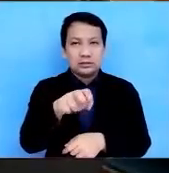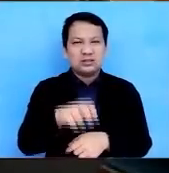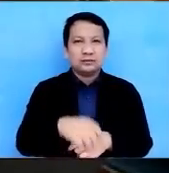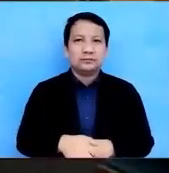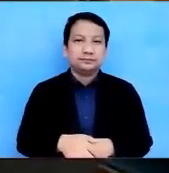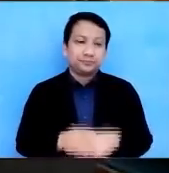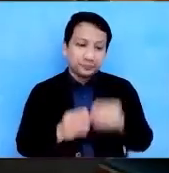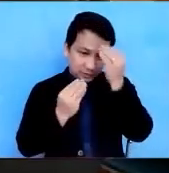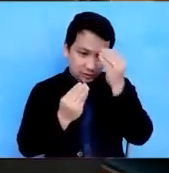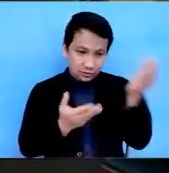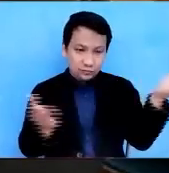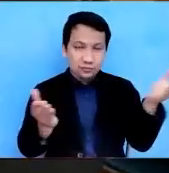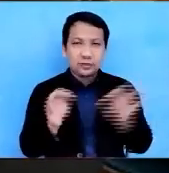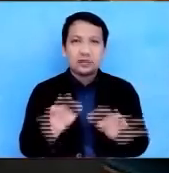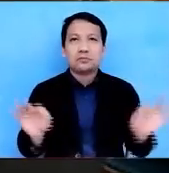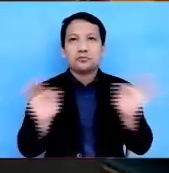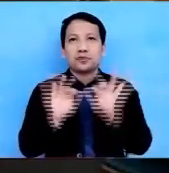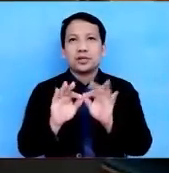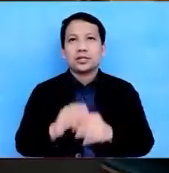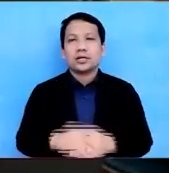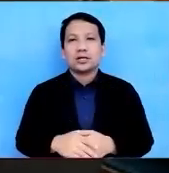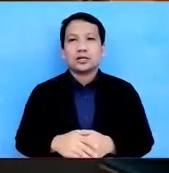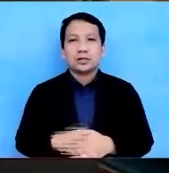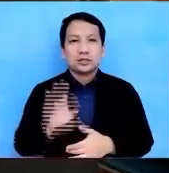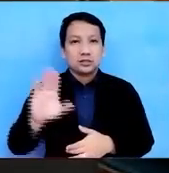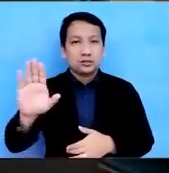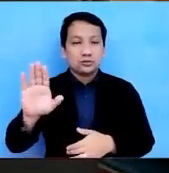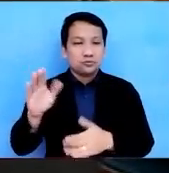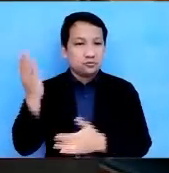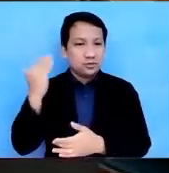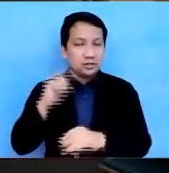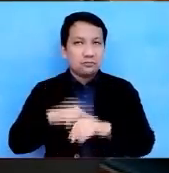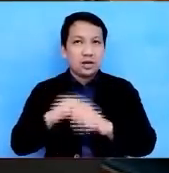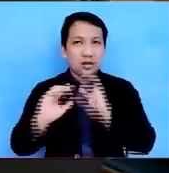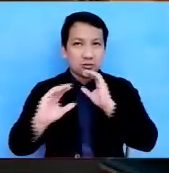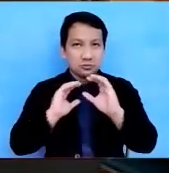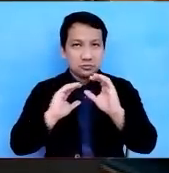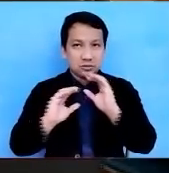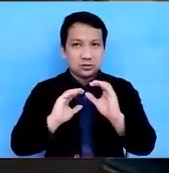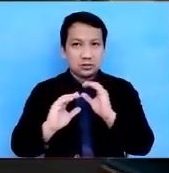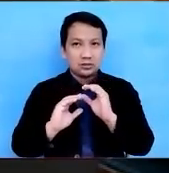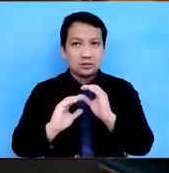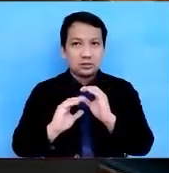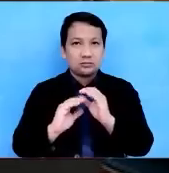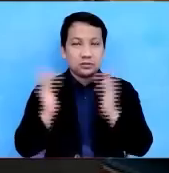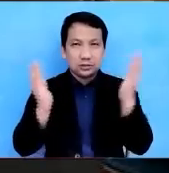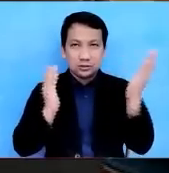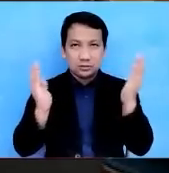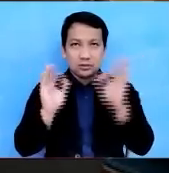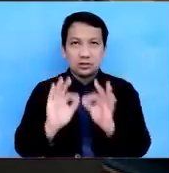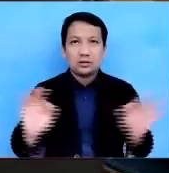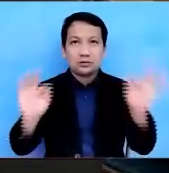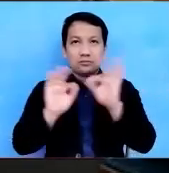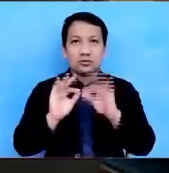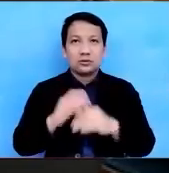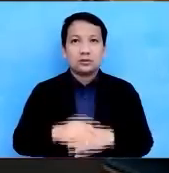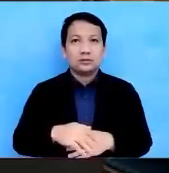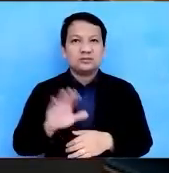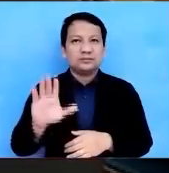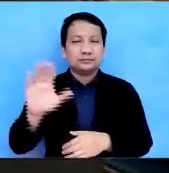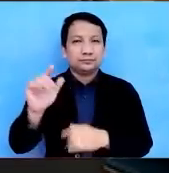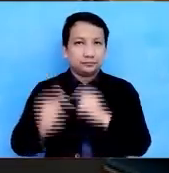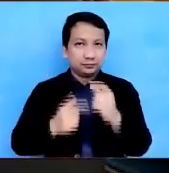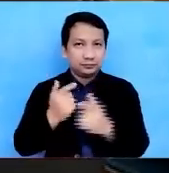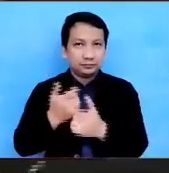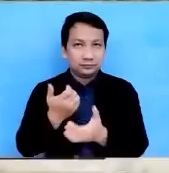no, is vital, no, in that regime. So communication, postal service are important, no, in the global economy